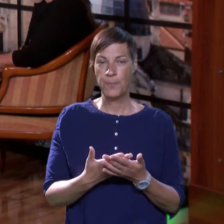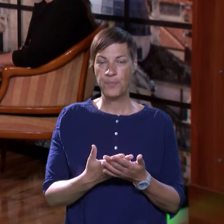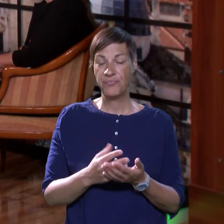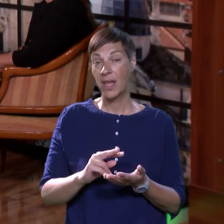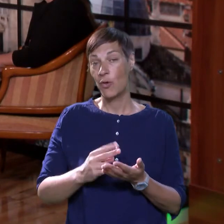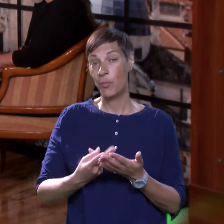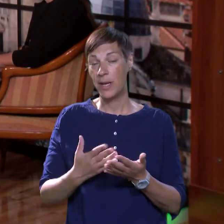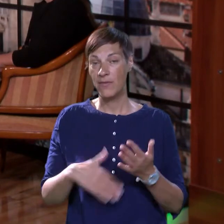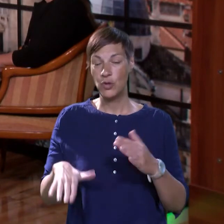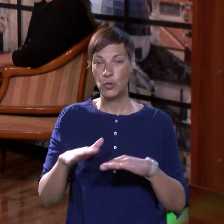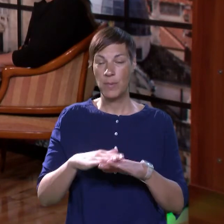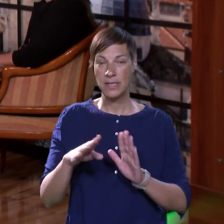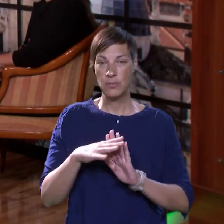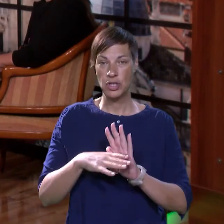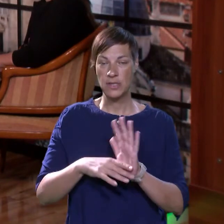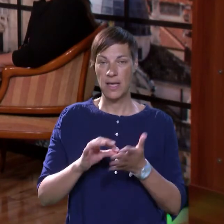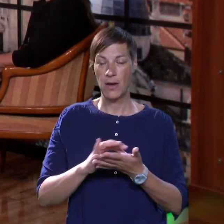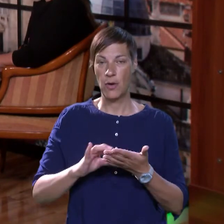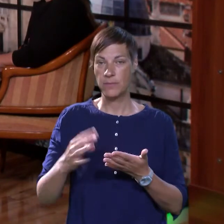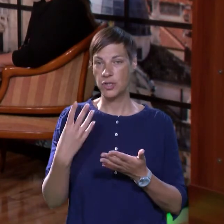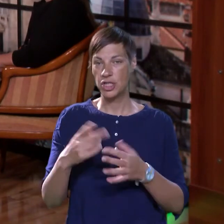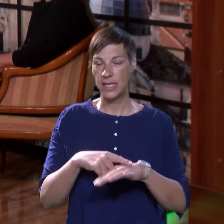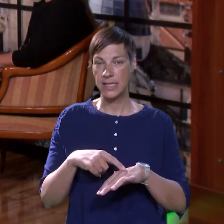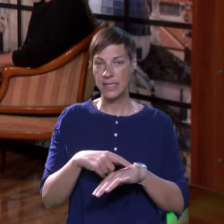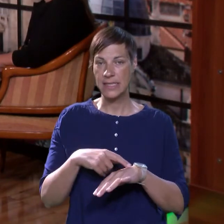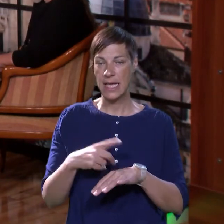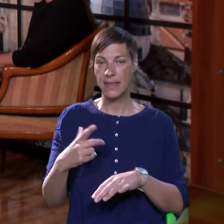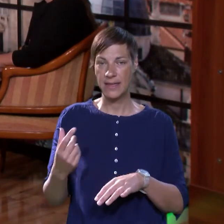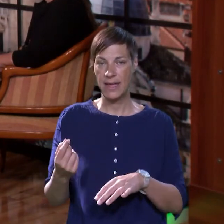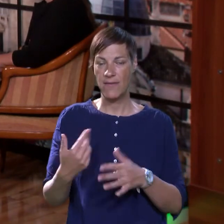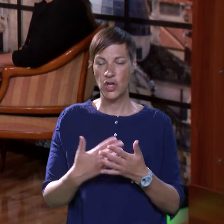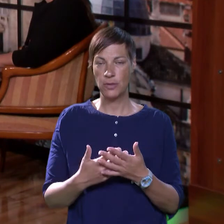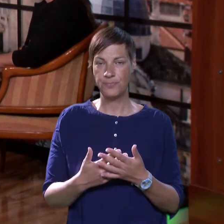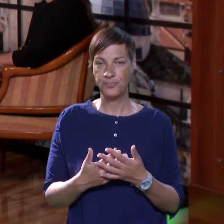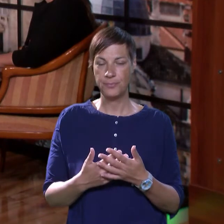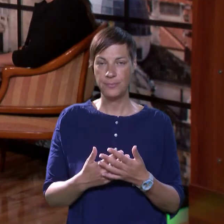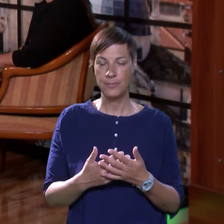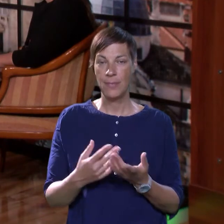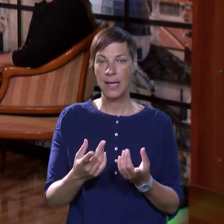u prevodu maksimalno što zakon propisuje 4 sata dnevno.